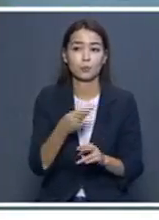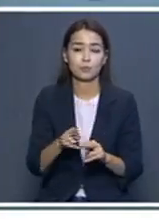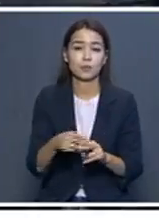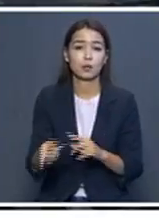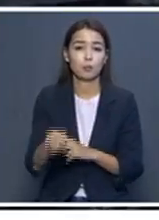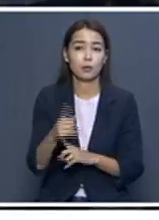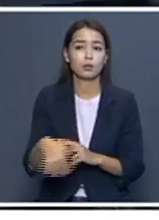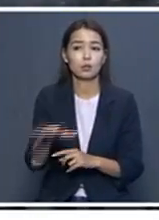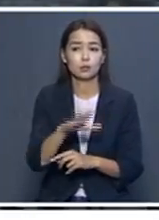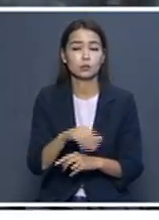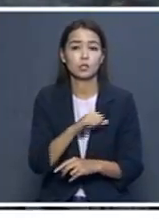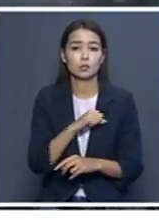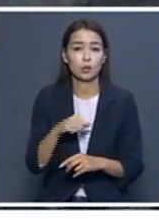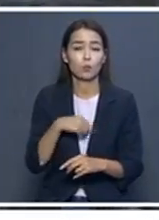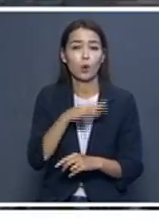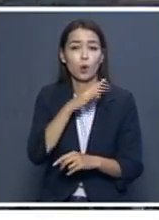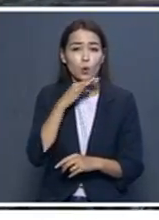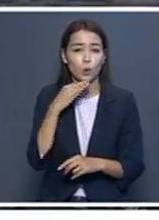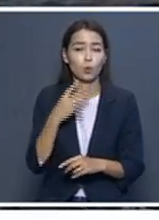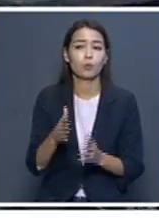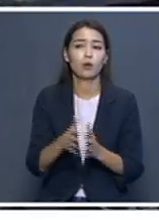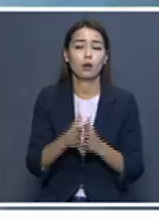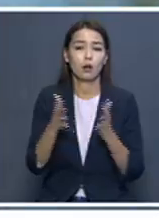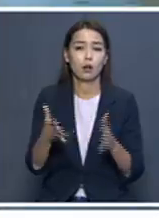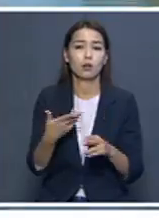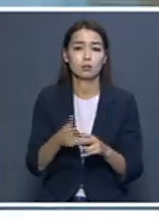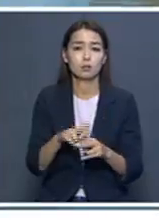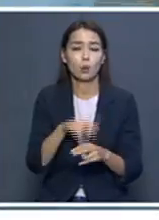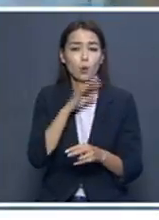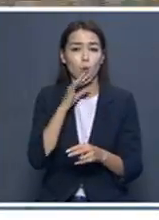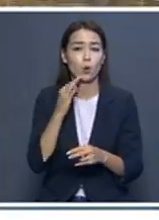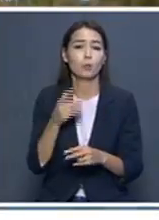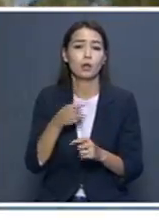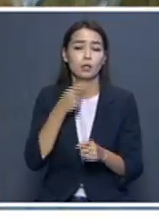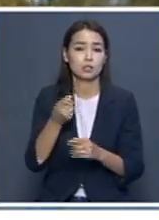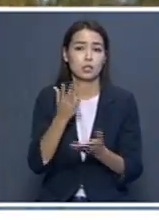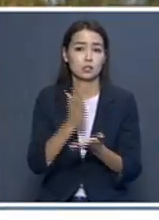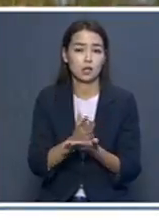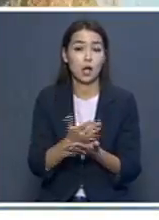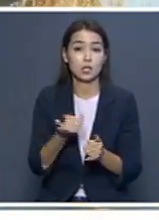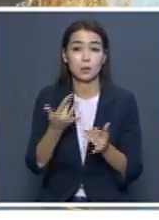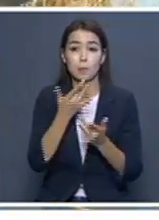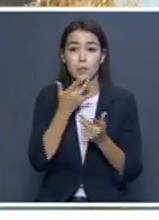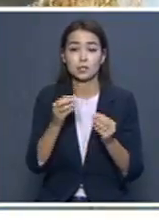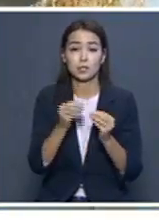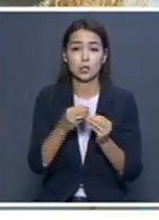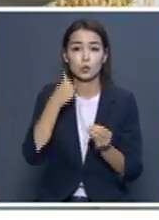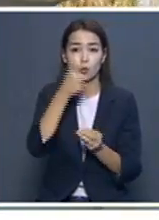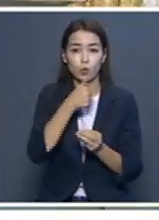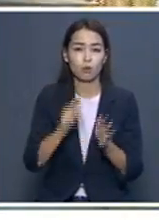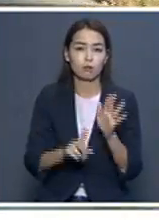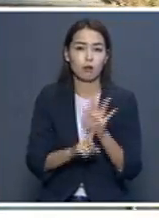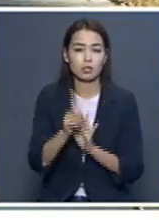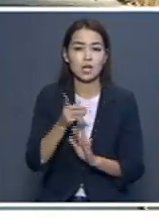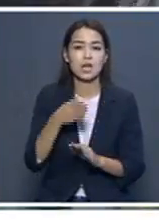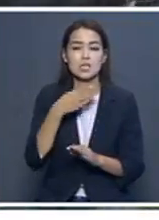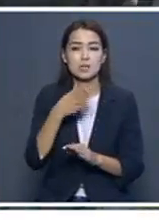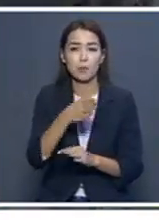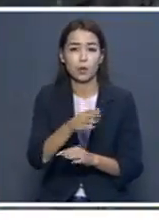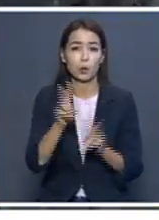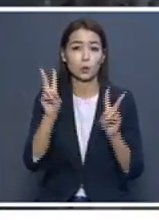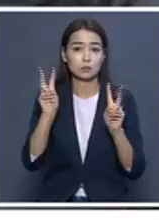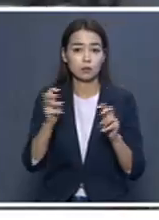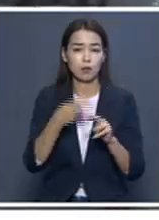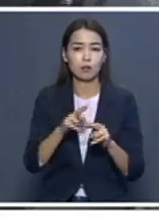бар. Негізінен сазан, көксерке, доймаңдай, ақамұр сынды балықтар сұранысты. Бірақ соңғы 10 жылда жыланбас балық көбейіп кеткен. Мамандардың